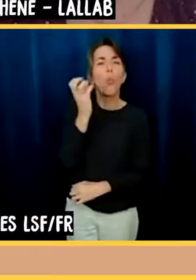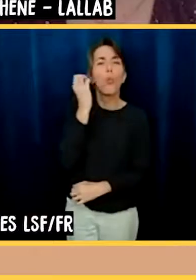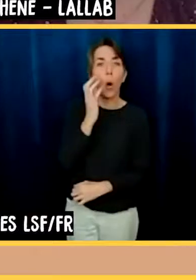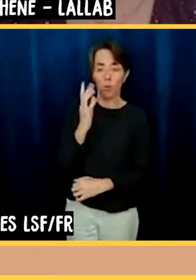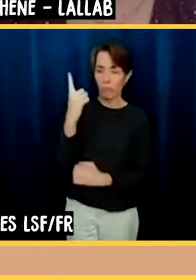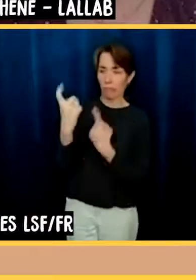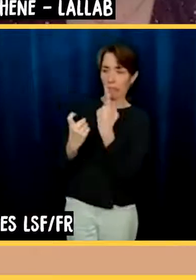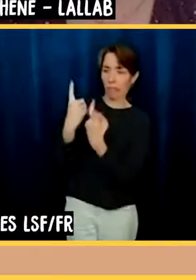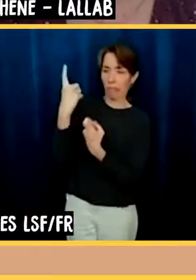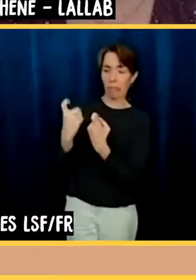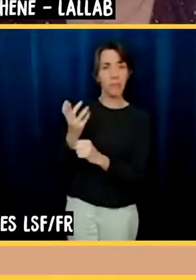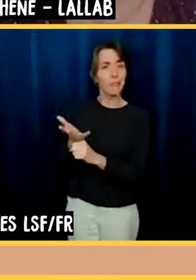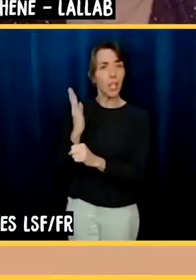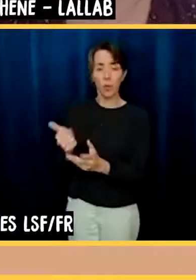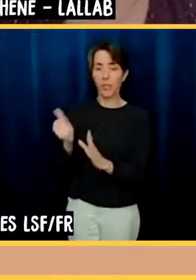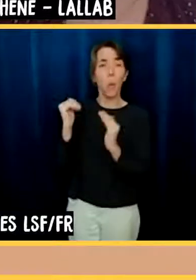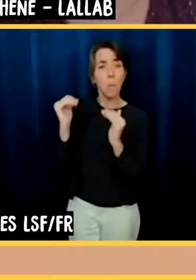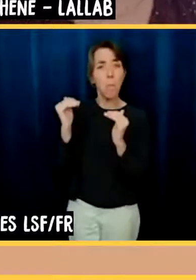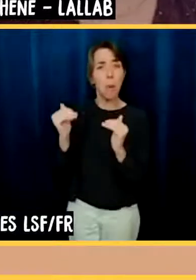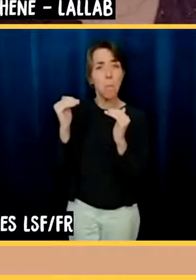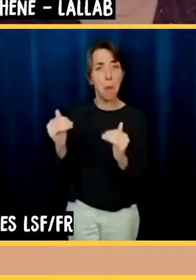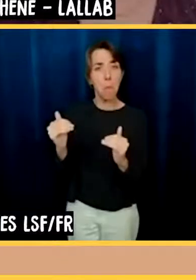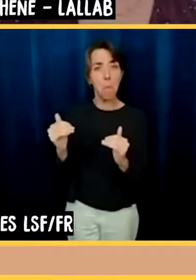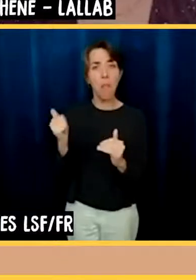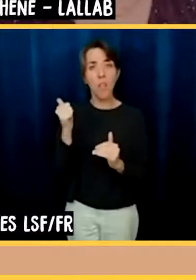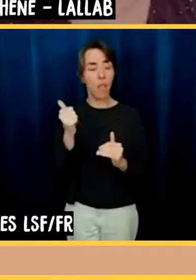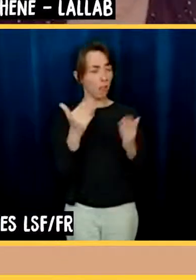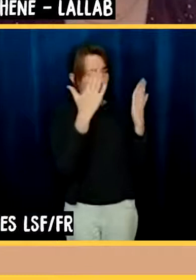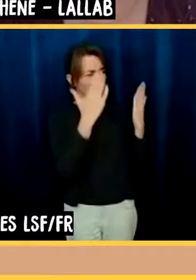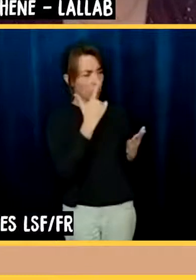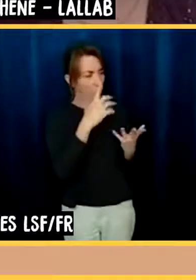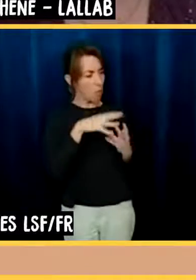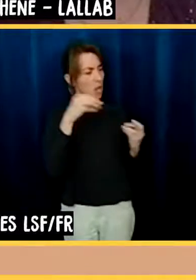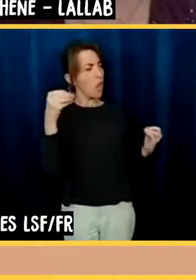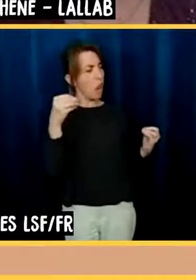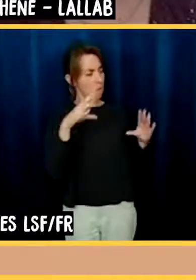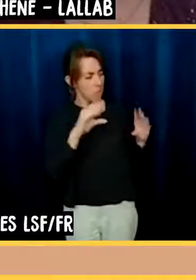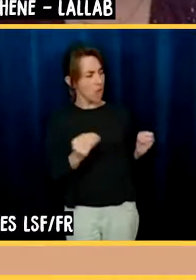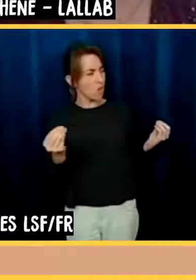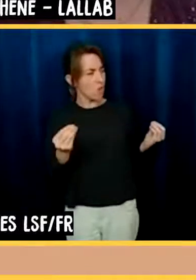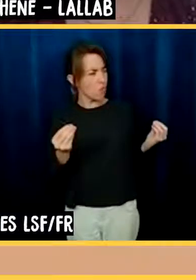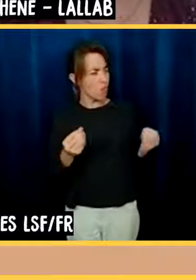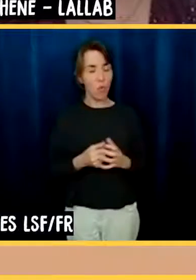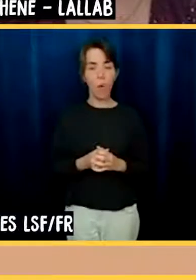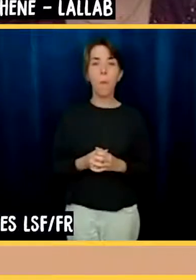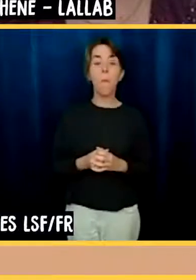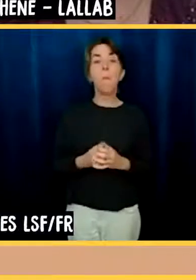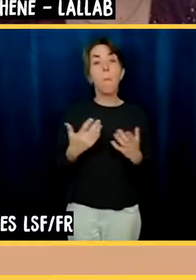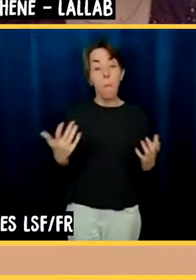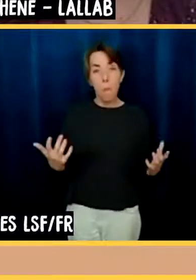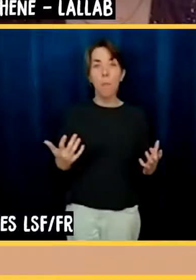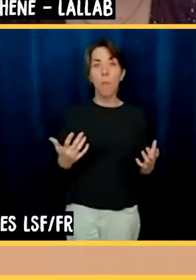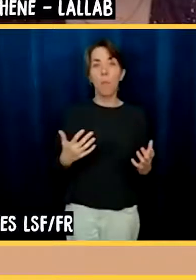Depuis 5-6 ans maintenant, c'est spirituellement, tu en es où en fait? Où est-ce que tu en es spirituellement? Donc, il y a des